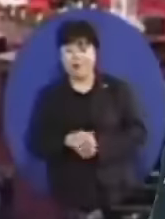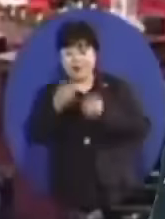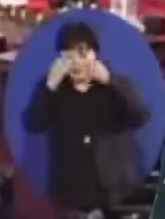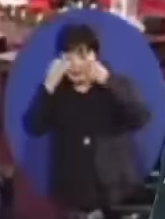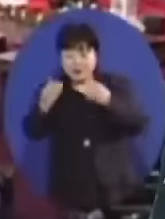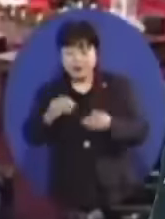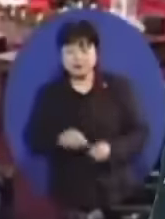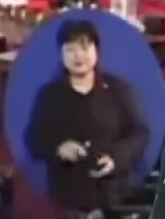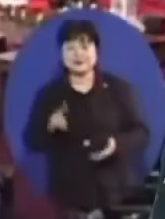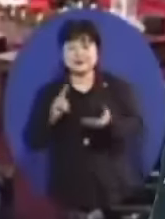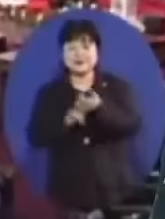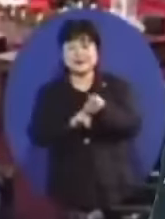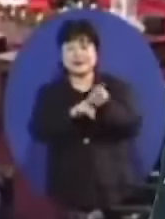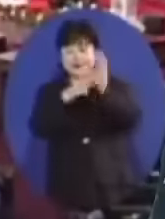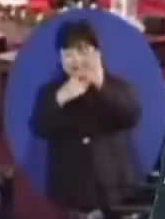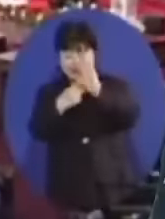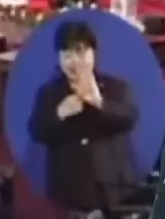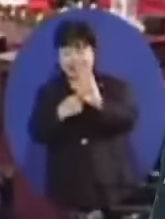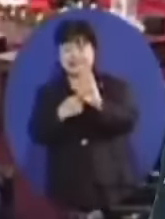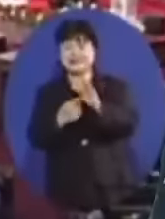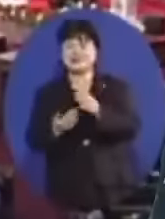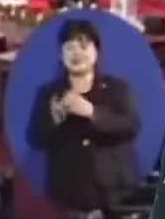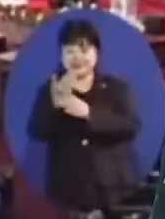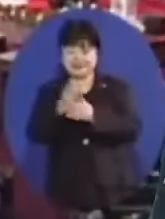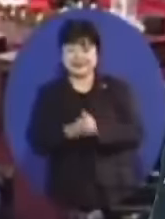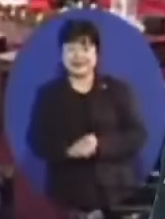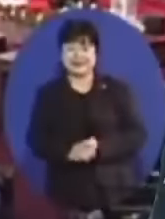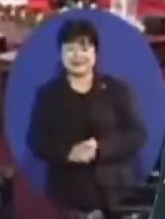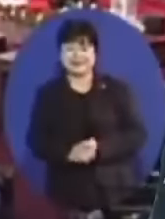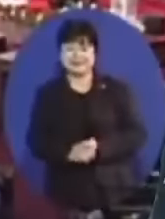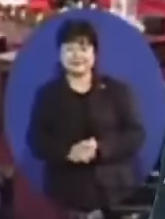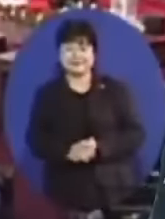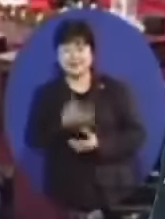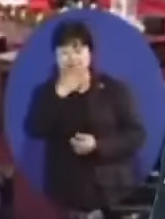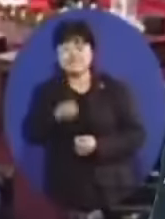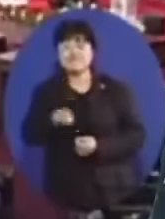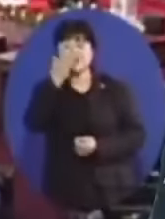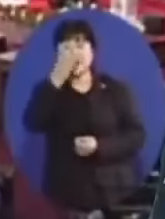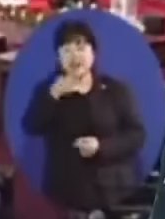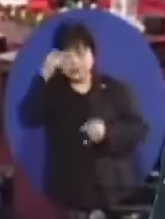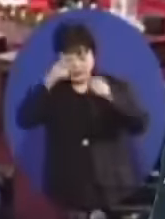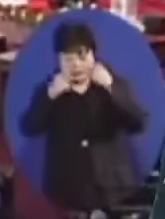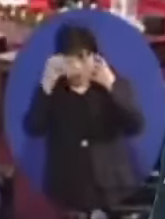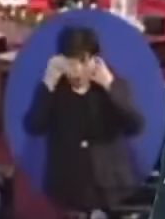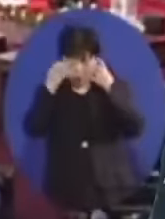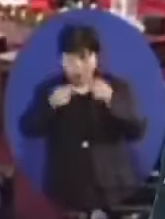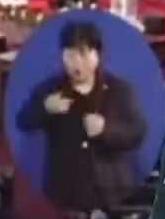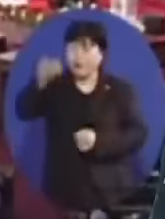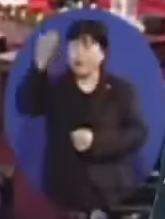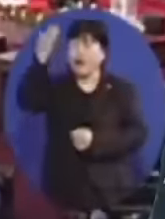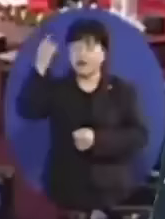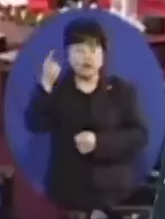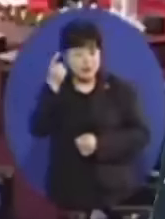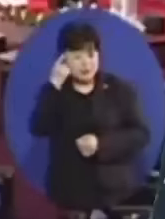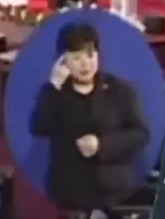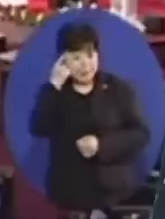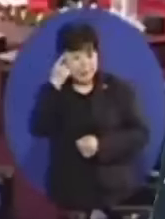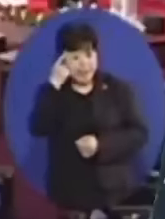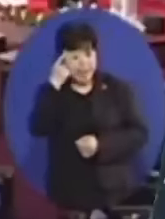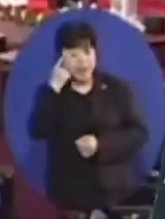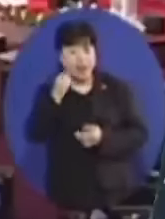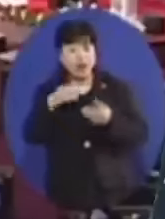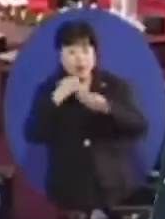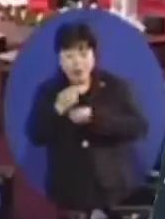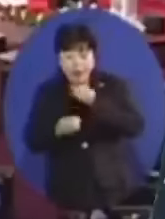새로운 역사가 여러분 속에 일어나게 되는 것입니다. 불행하고 슬프고 고통스럽던 과거의 생각을 회개와